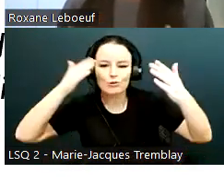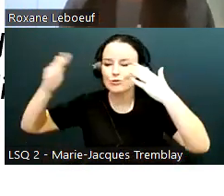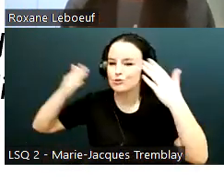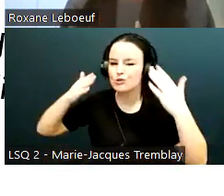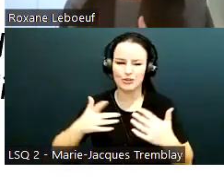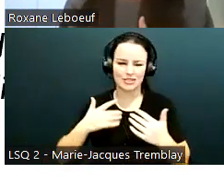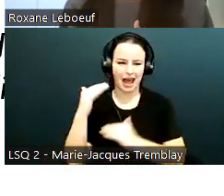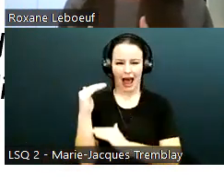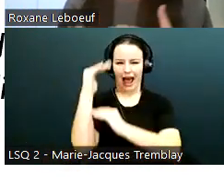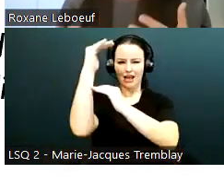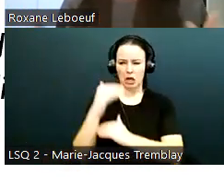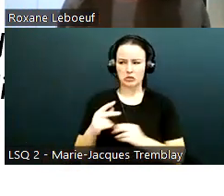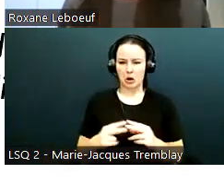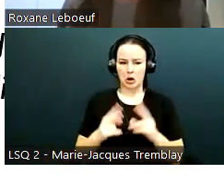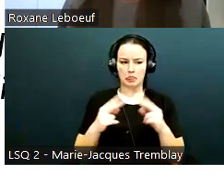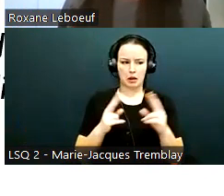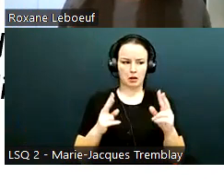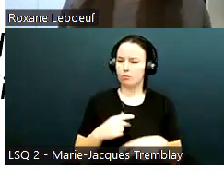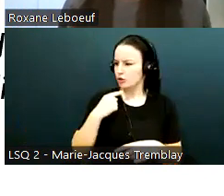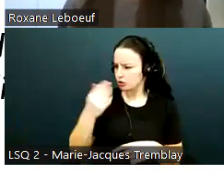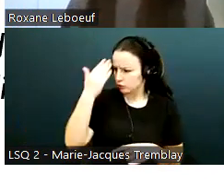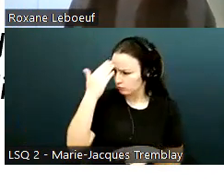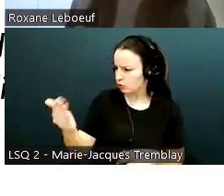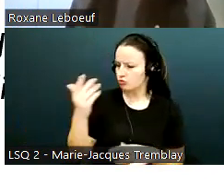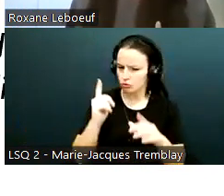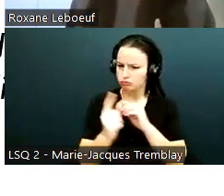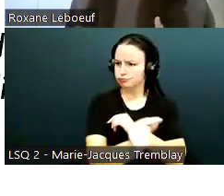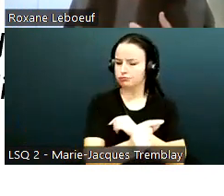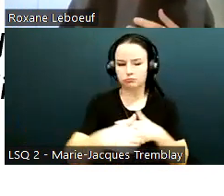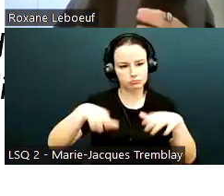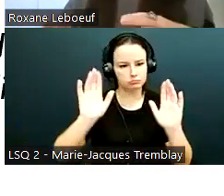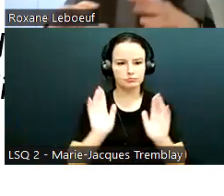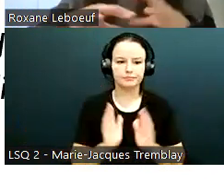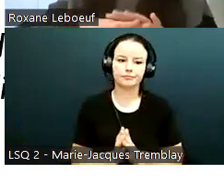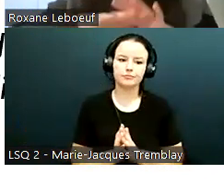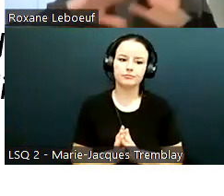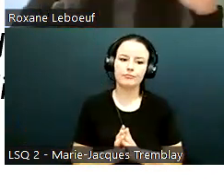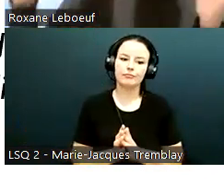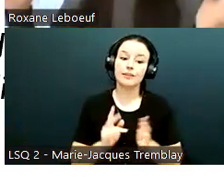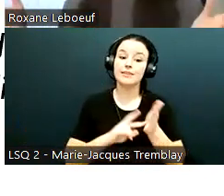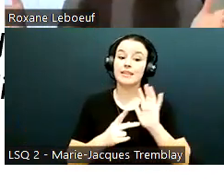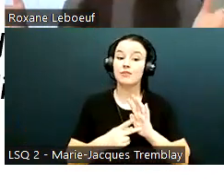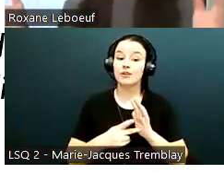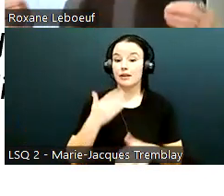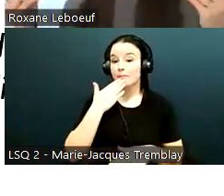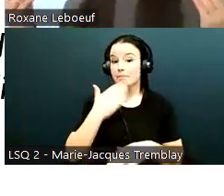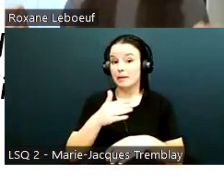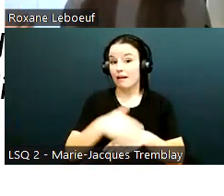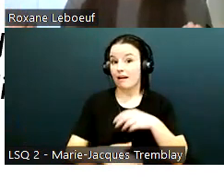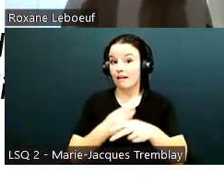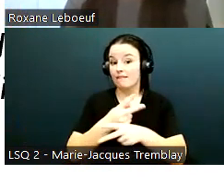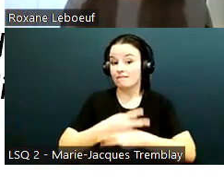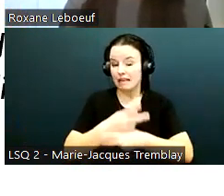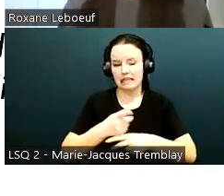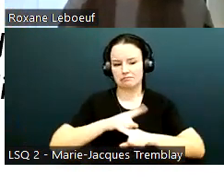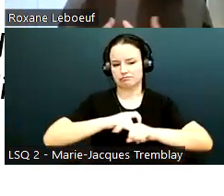on est dans l'ascenseur, tu connais personne, bon, ben, ils vont dire bonjour en débarquant. Donc, la bienveillance, c'est vraiment très vaste et c'est défini